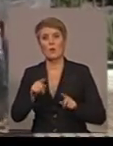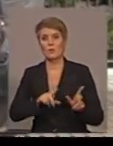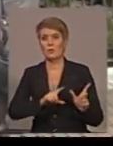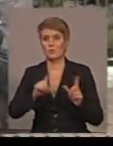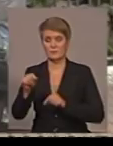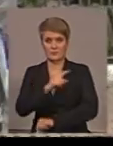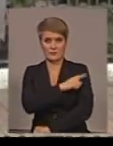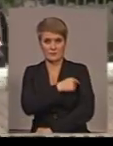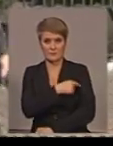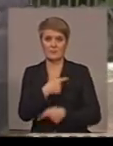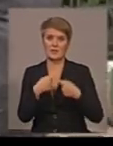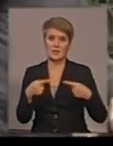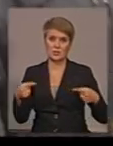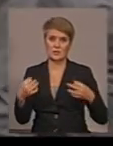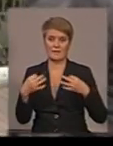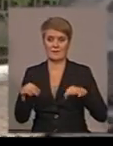інших відпустили.